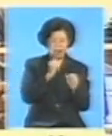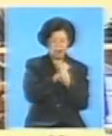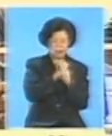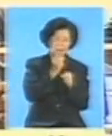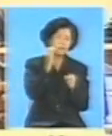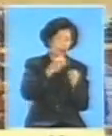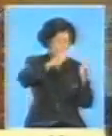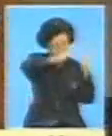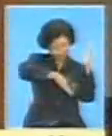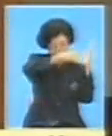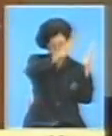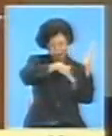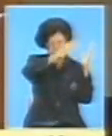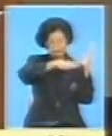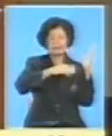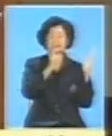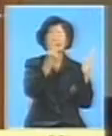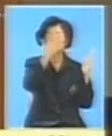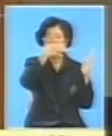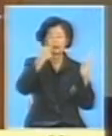าก็แล้วกันนะครับผมฝากน้ำตาอยู่ด้วย